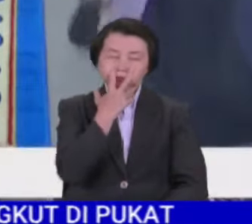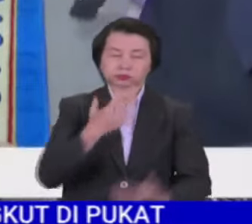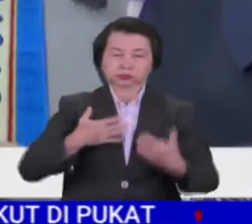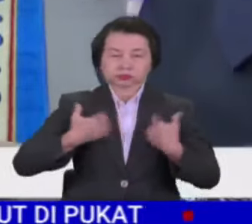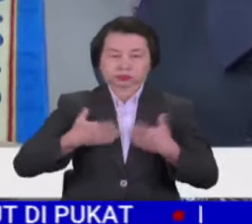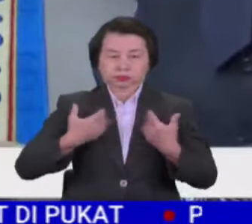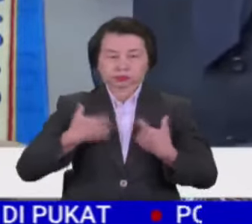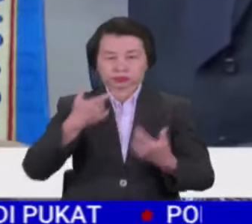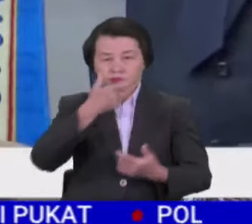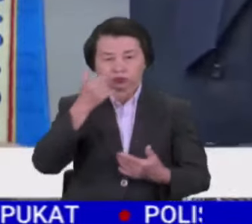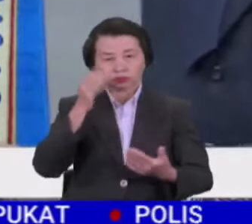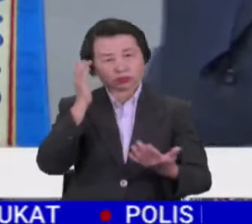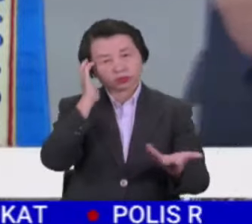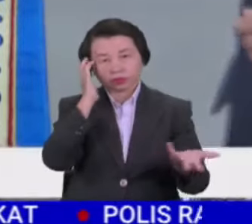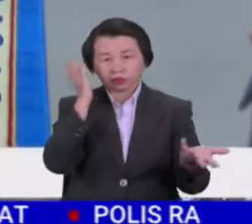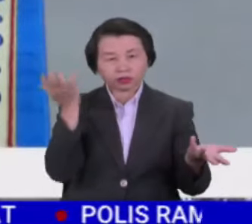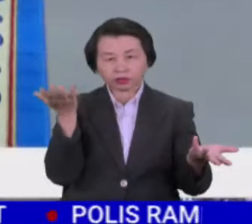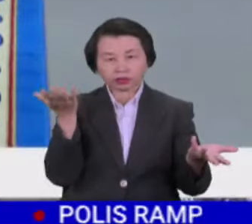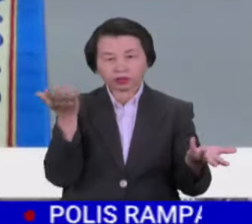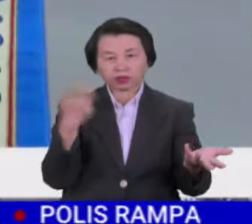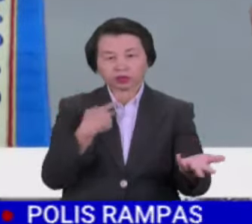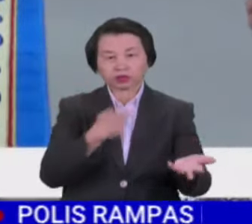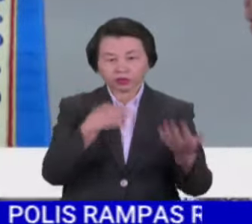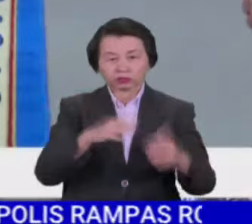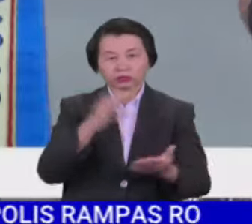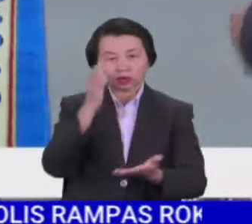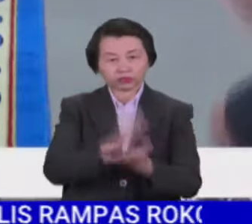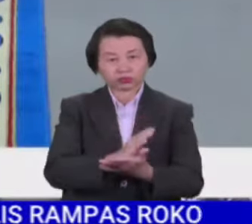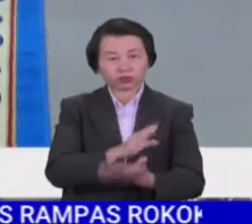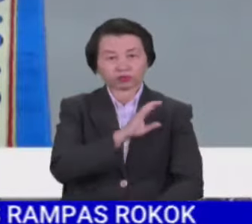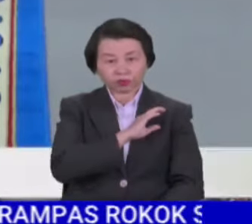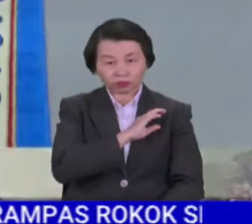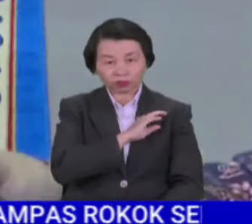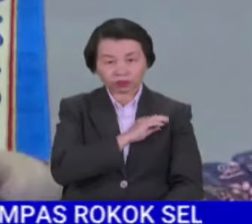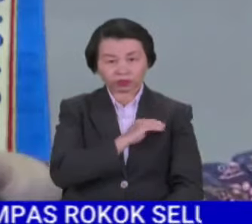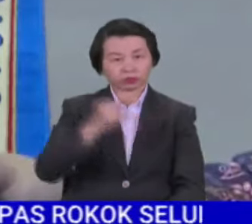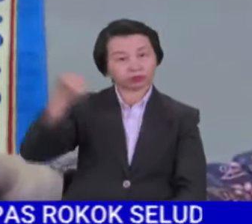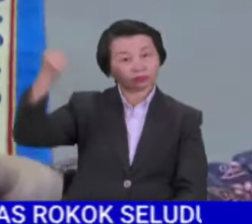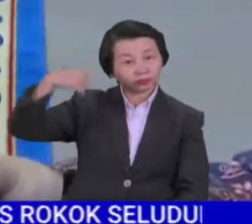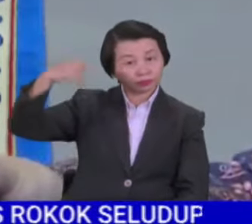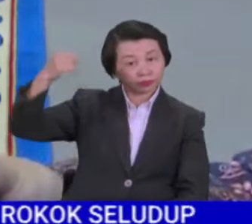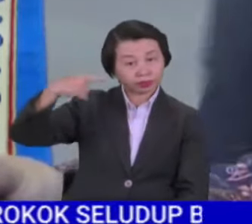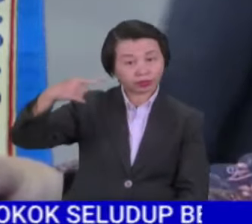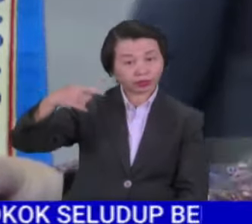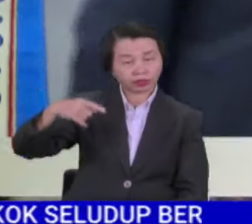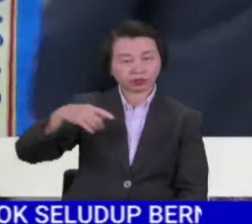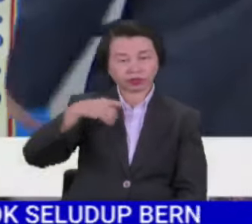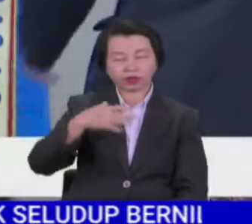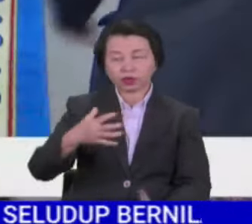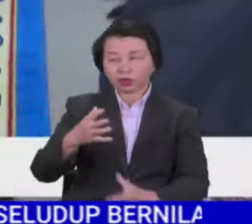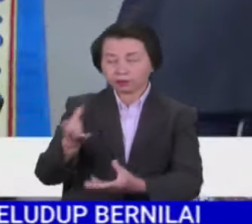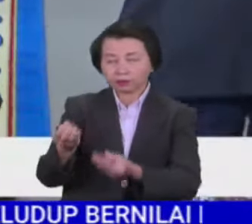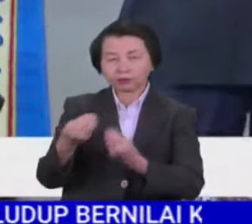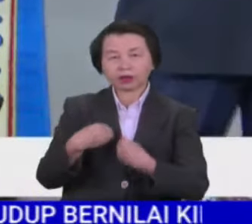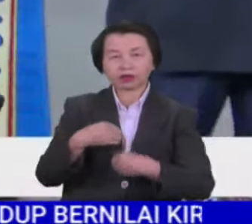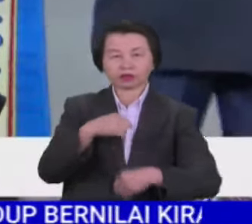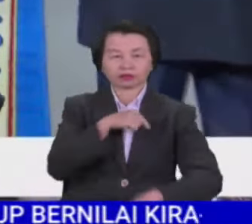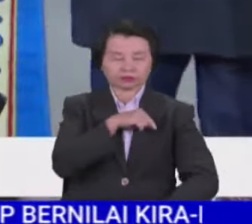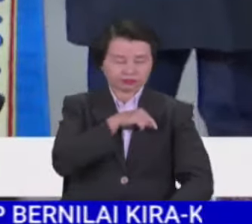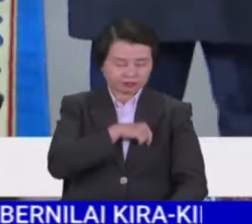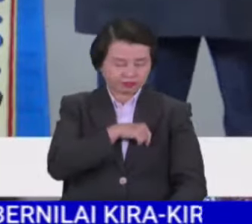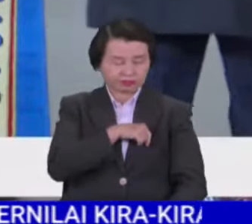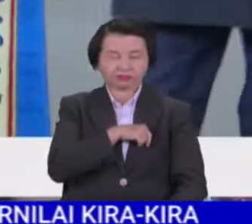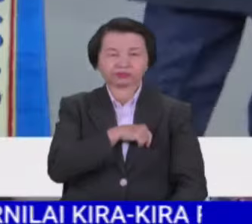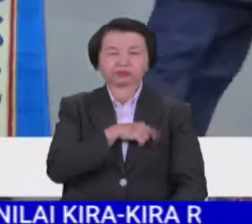tidak disangka-sangka menguak kita sudah putar akan kita dapat pula pop terima ini pingat jasa pahlawan